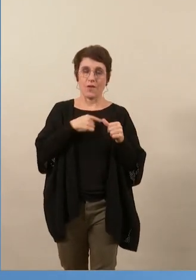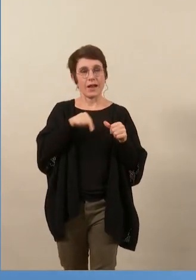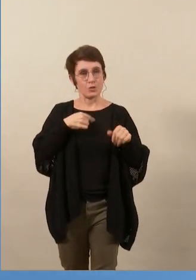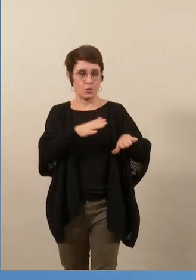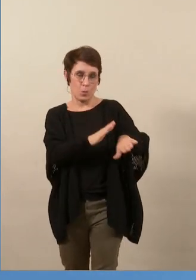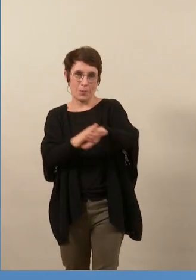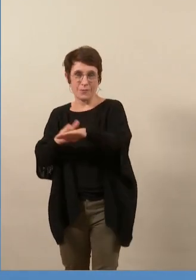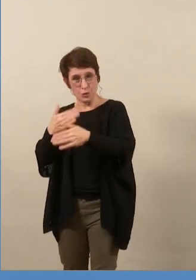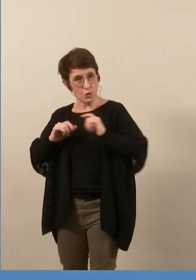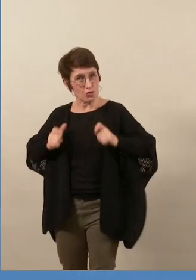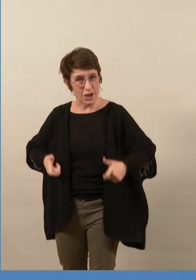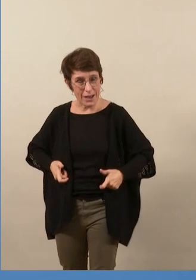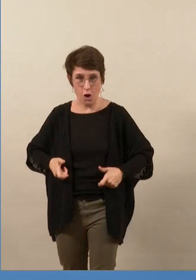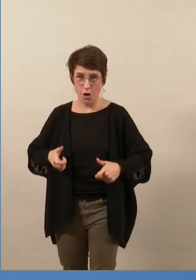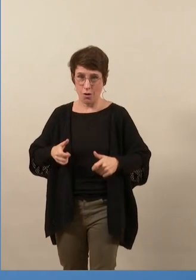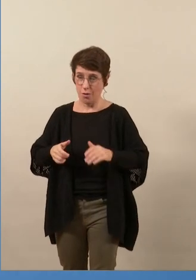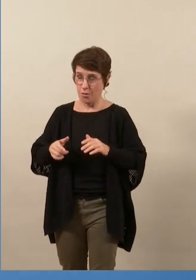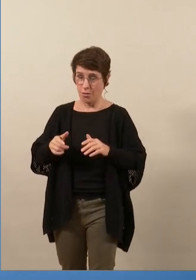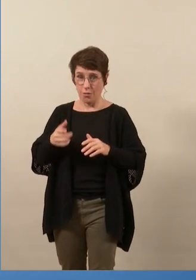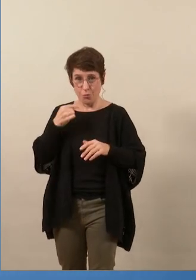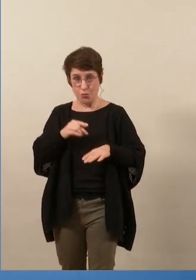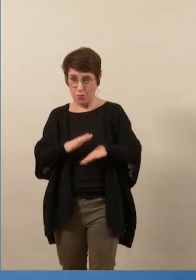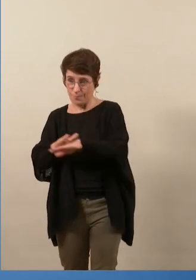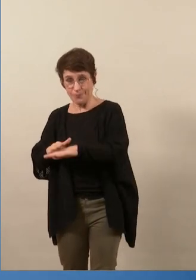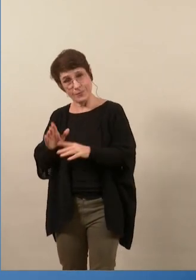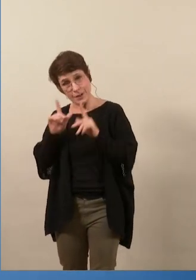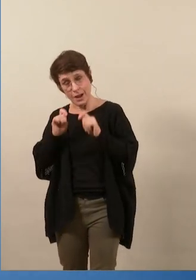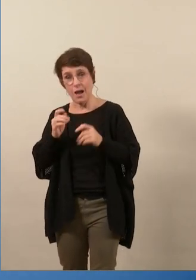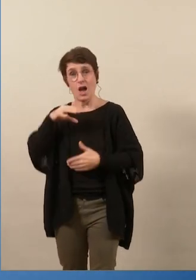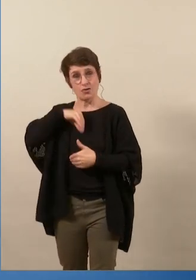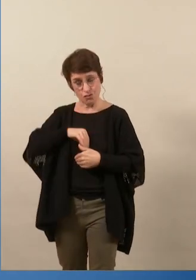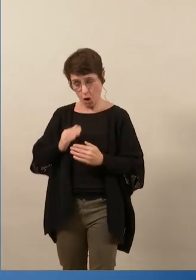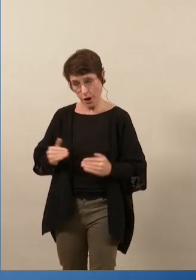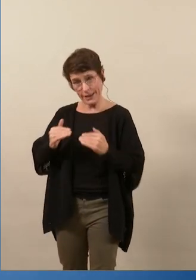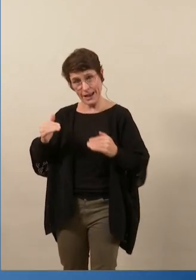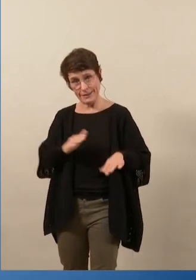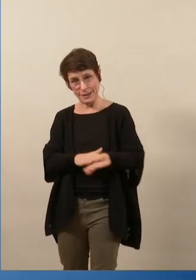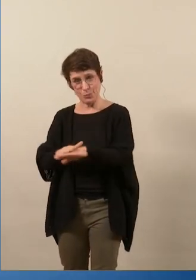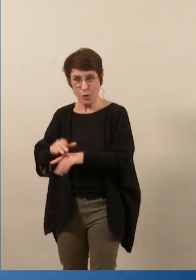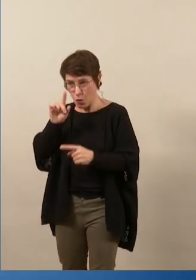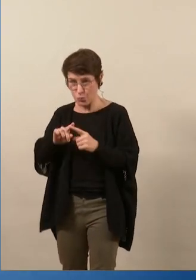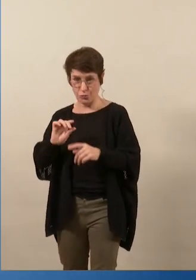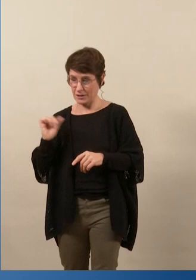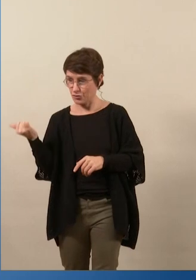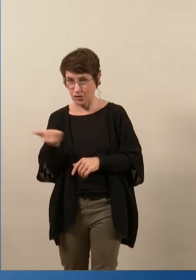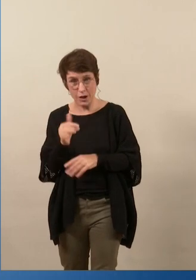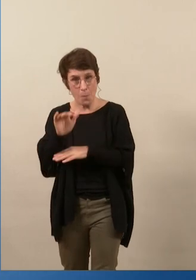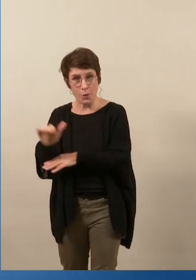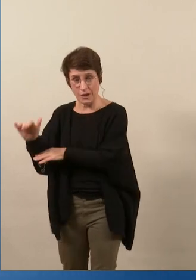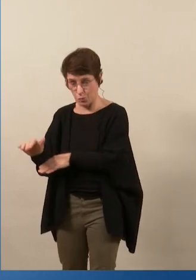l'école sur les questions d'égalité de genre car c'est une manière de protéger chacun et chacune dès le le plus